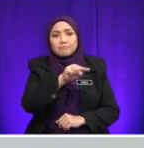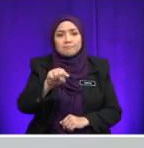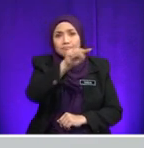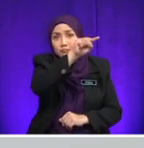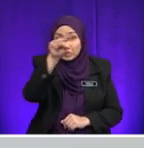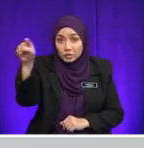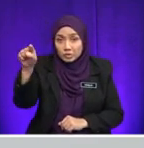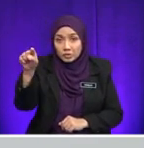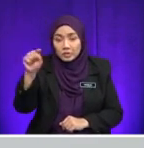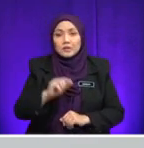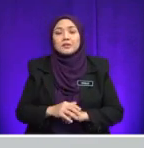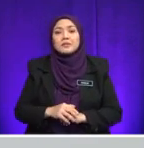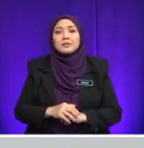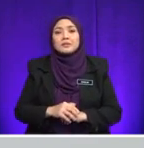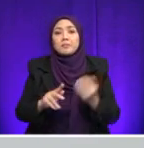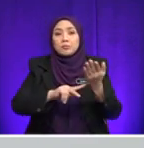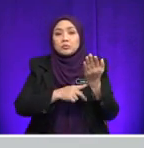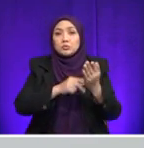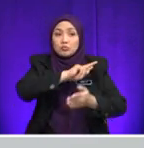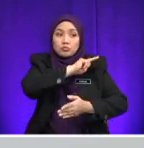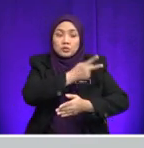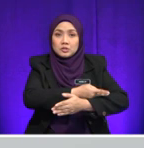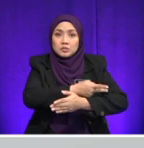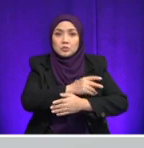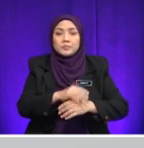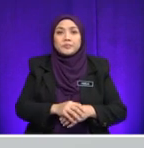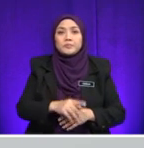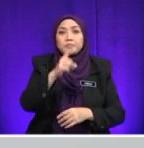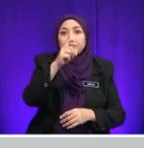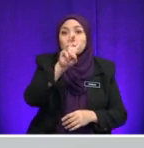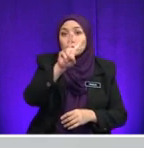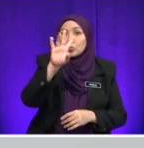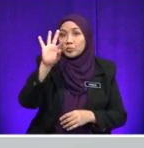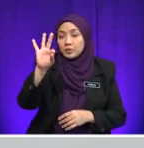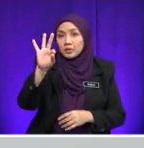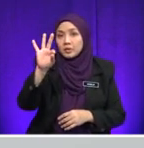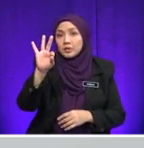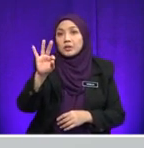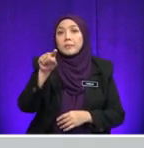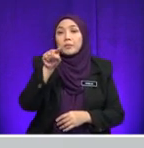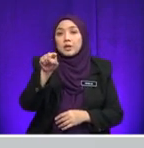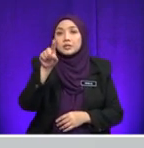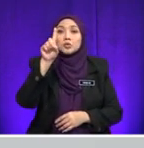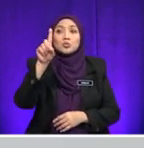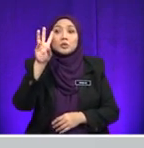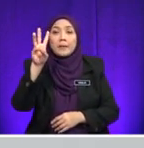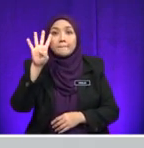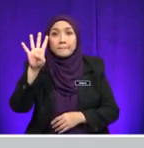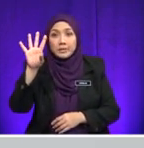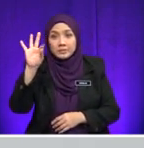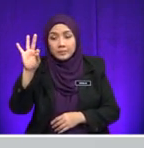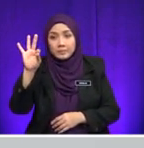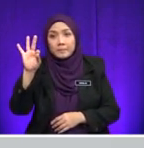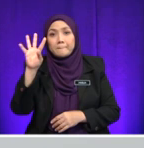Oke sudah kita akan dapat lah nilai x kita 29 populehan 614 m Oke jadi